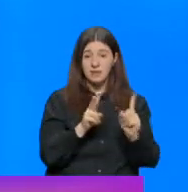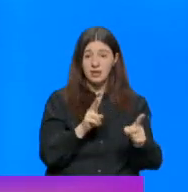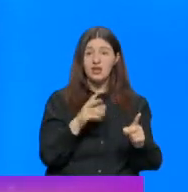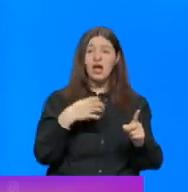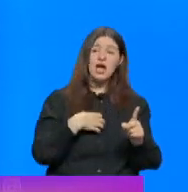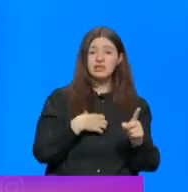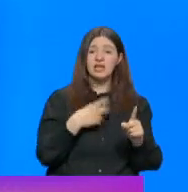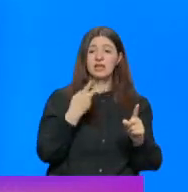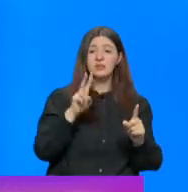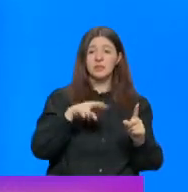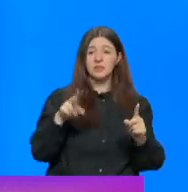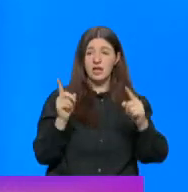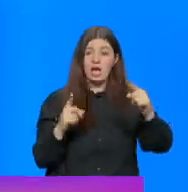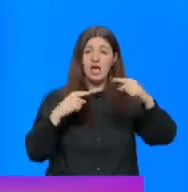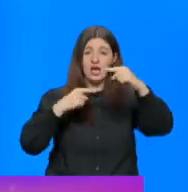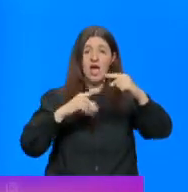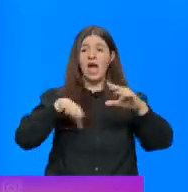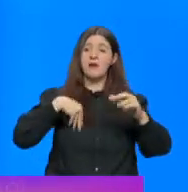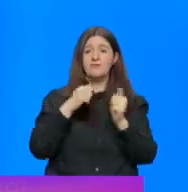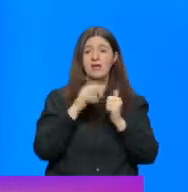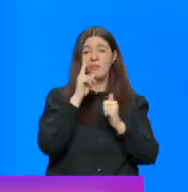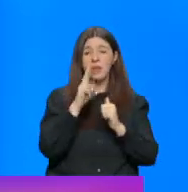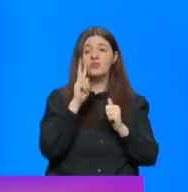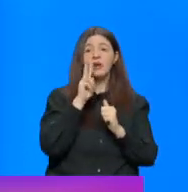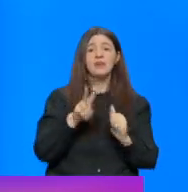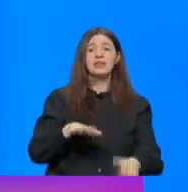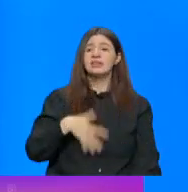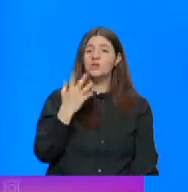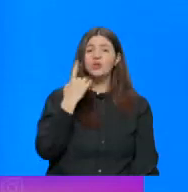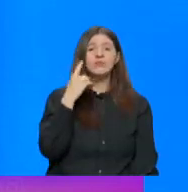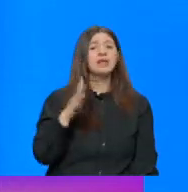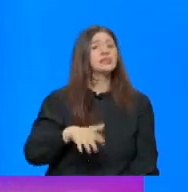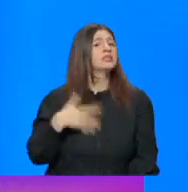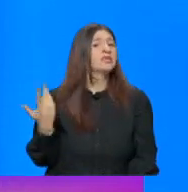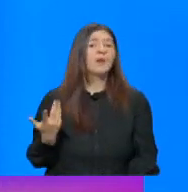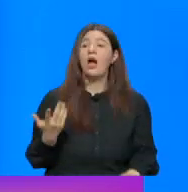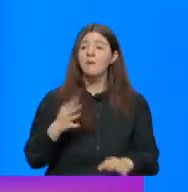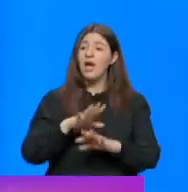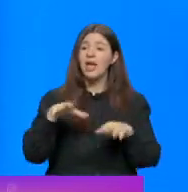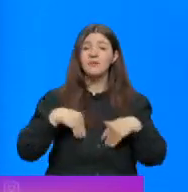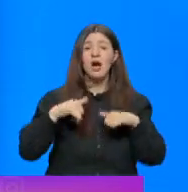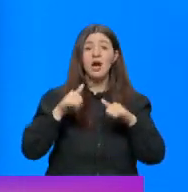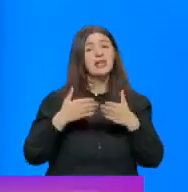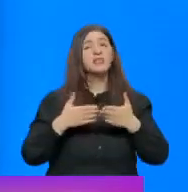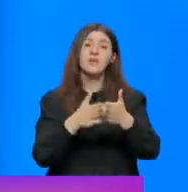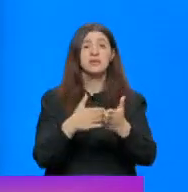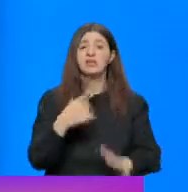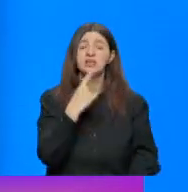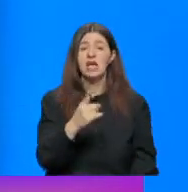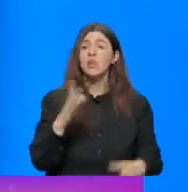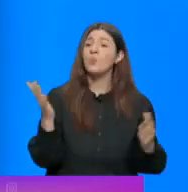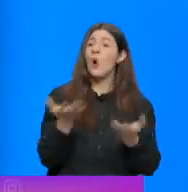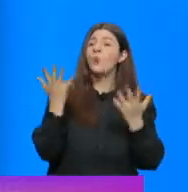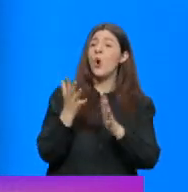Haziran 2022'ye gelin hep beraber bakalım. Görmek istemeyen, duymak istemeyen ama hepimiz aynı gemideyiz diyen,